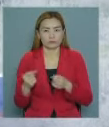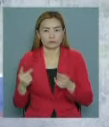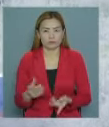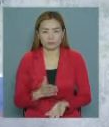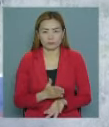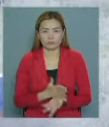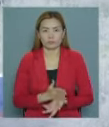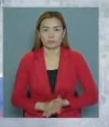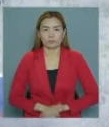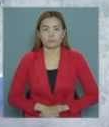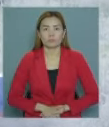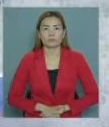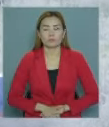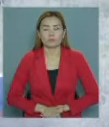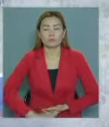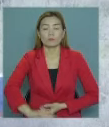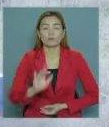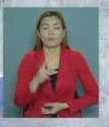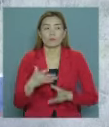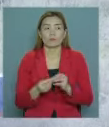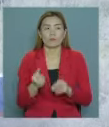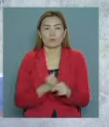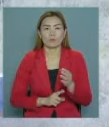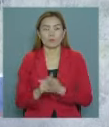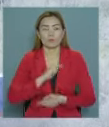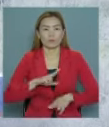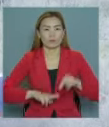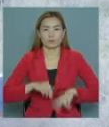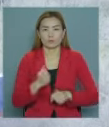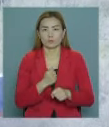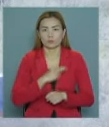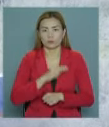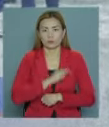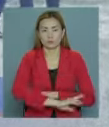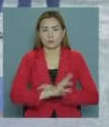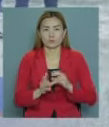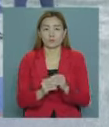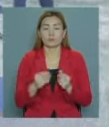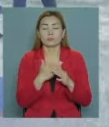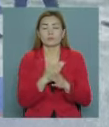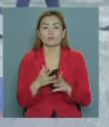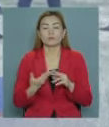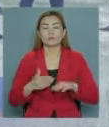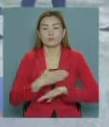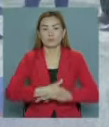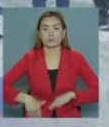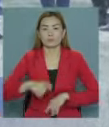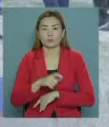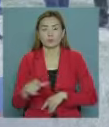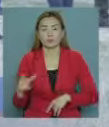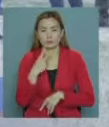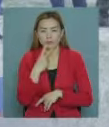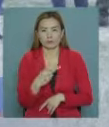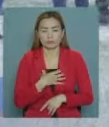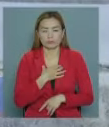арналы орындарға жіберді. Сәбидің жүргегіне бастап, құрылыс қалдықтары мен шыны шөлмектерге көмілген жағалау адам аярлық